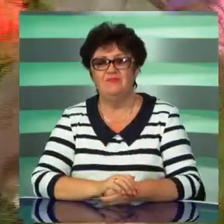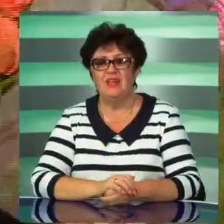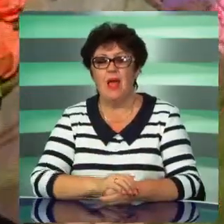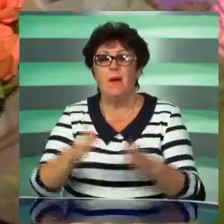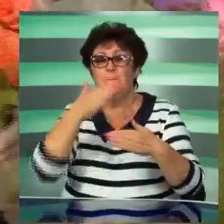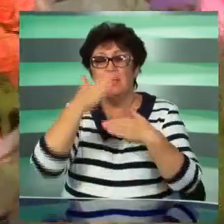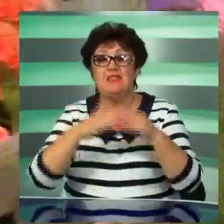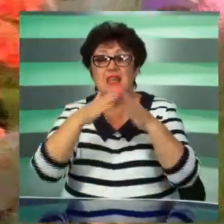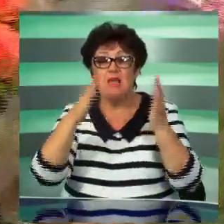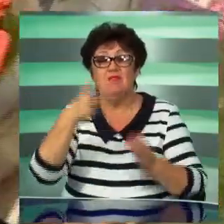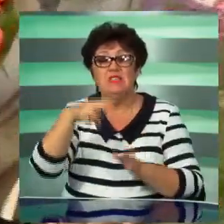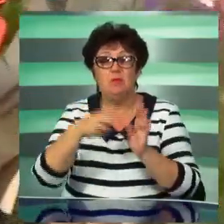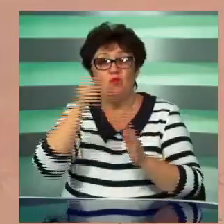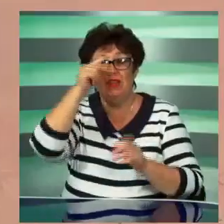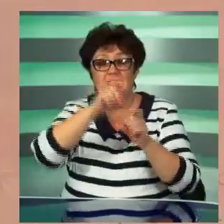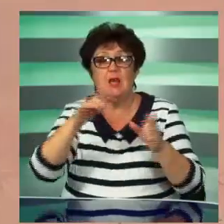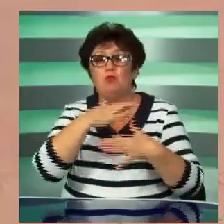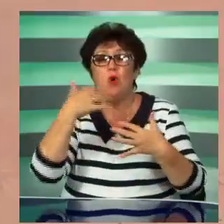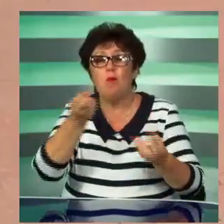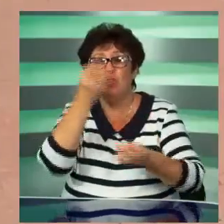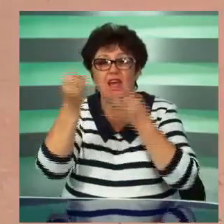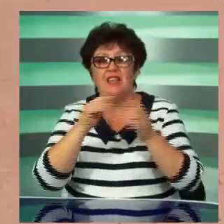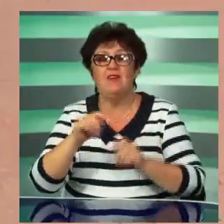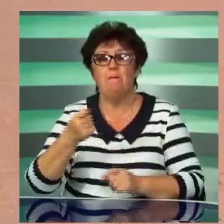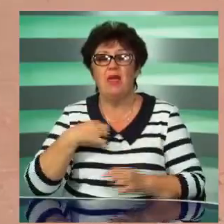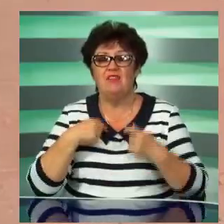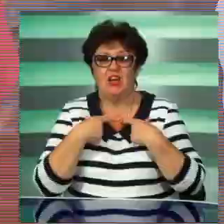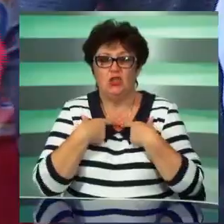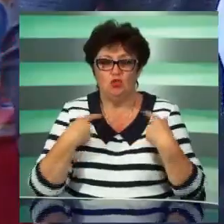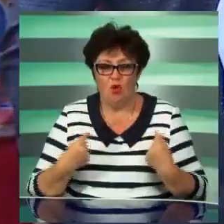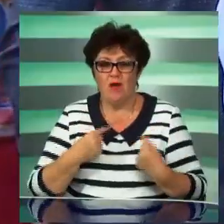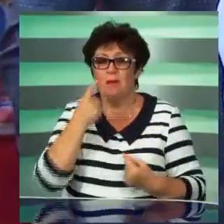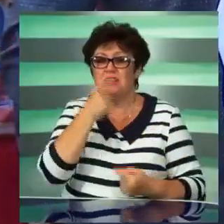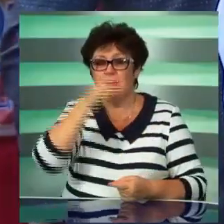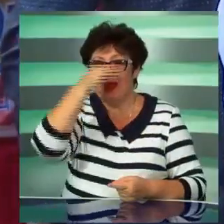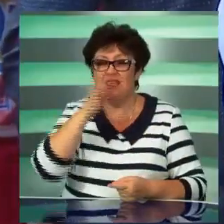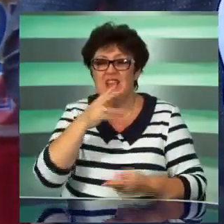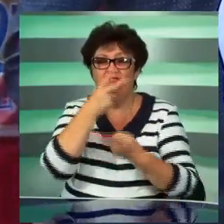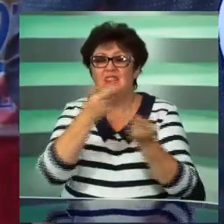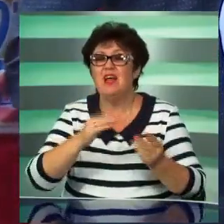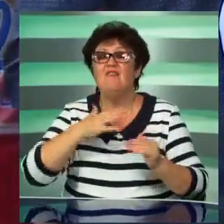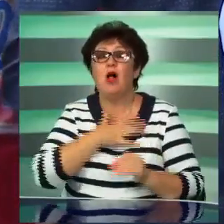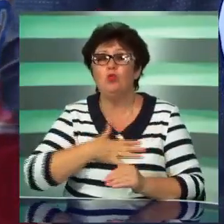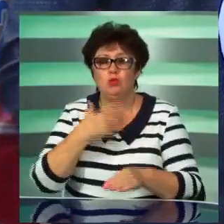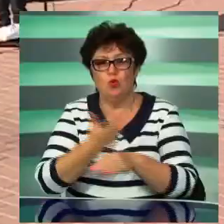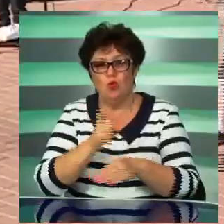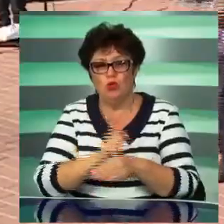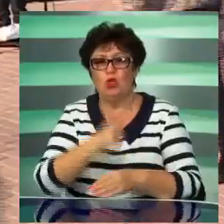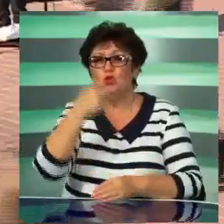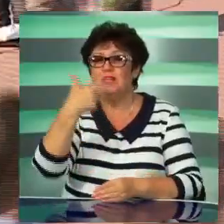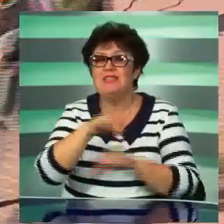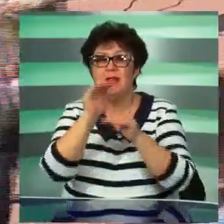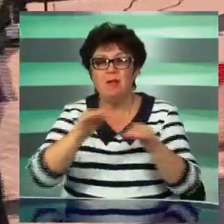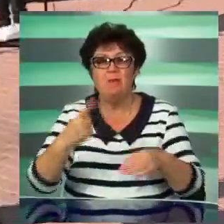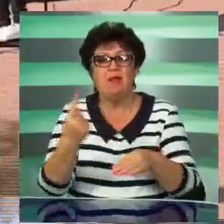зданием 27-го лицея море букетов и белых воротничков. По глазам родителей видно, волнуются не меньше своих детей. 130